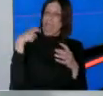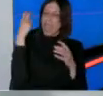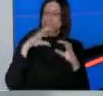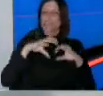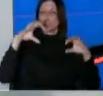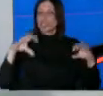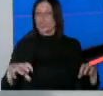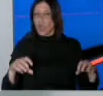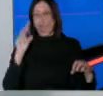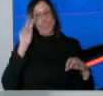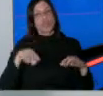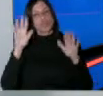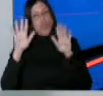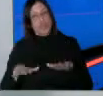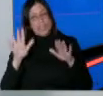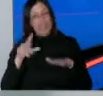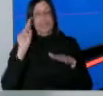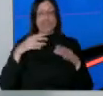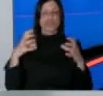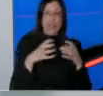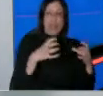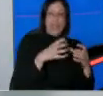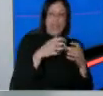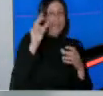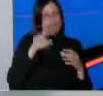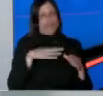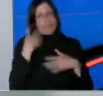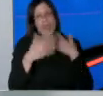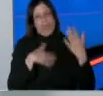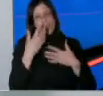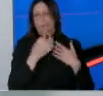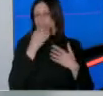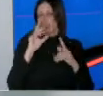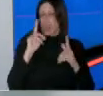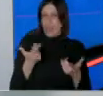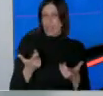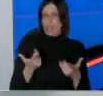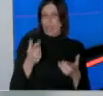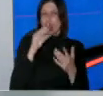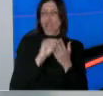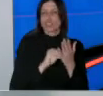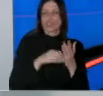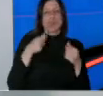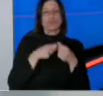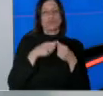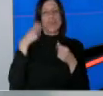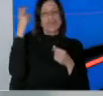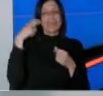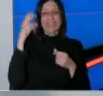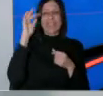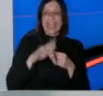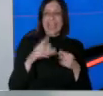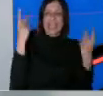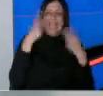שסועה. יש מוסלמים, יש פלגים, יש בלגן. אבל תסביר לי למה הרשימה המשותפת הצביעה נגד